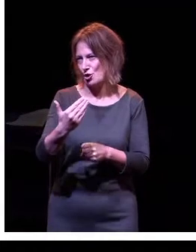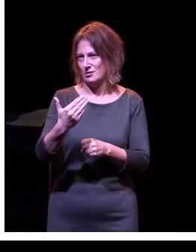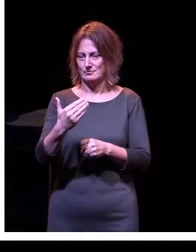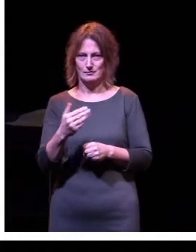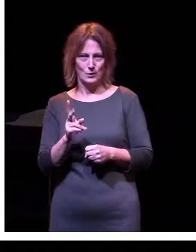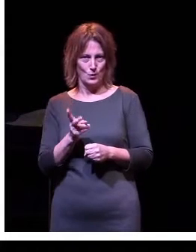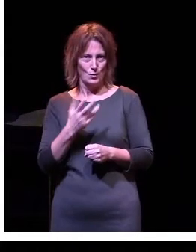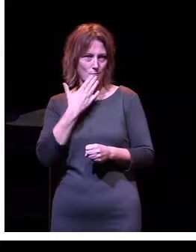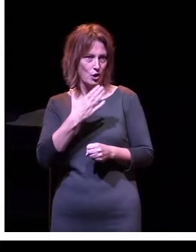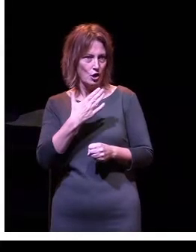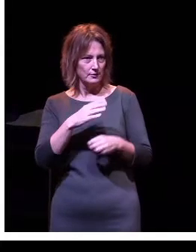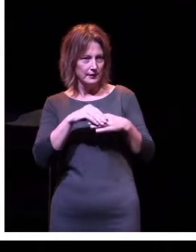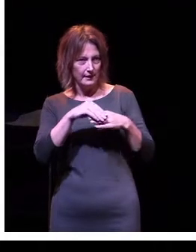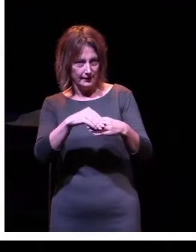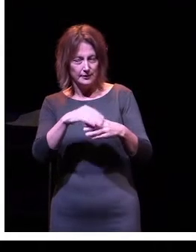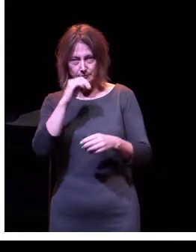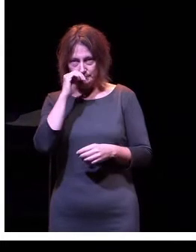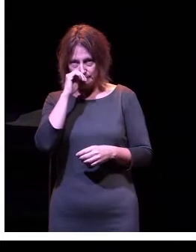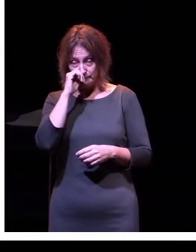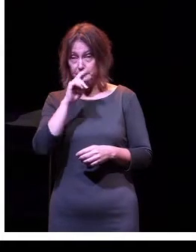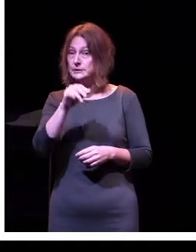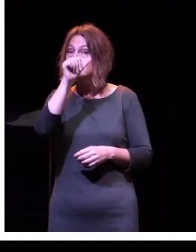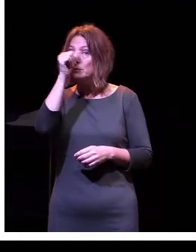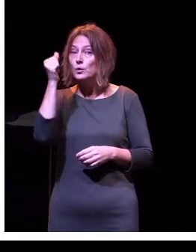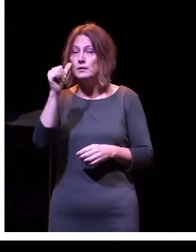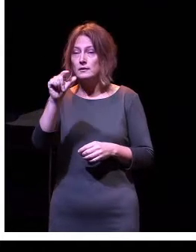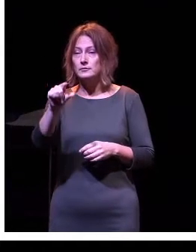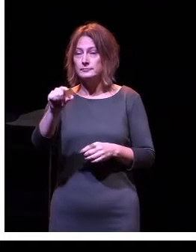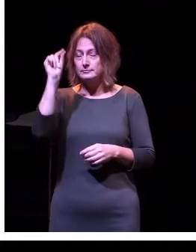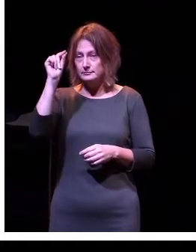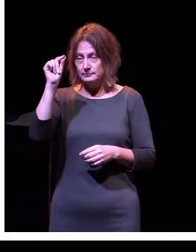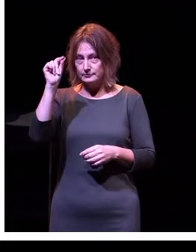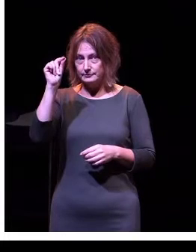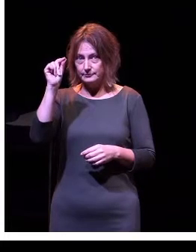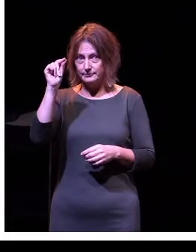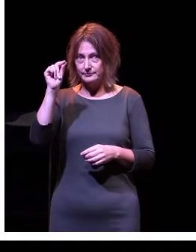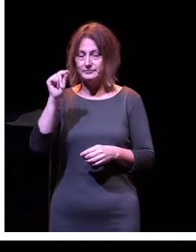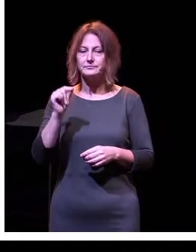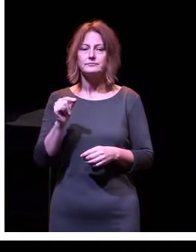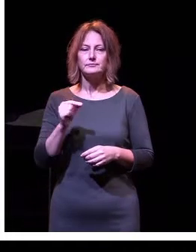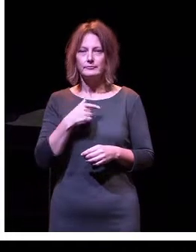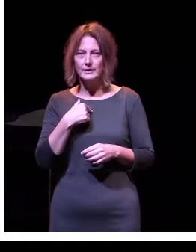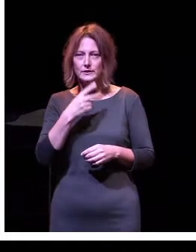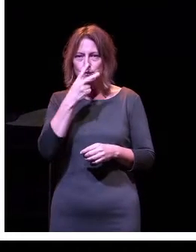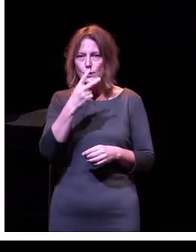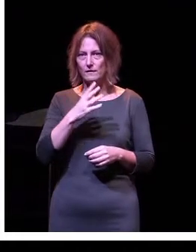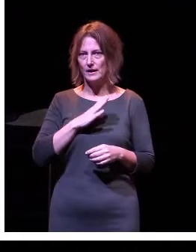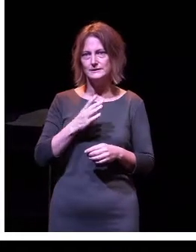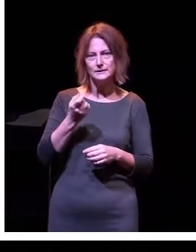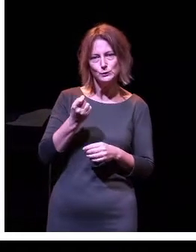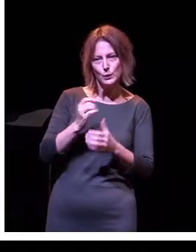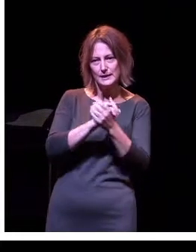Och det var jättesvårt att välja. Vi såg några gemensamma nämnare i de